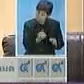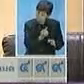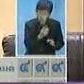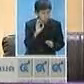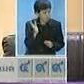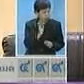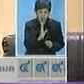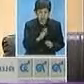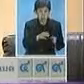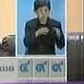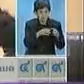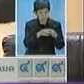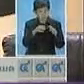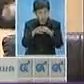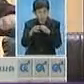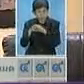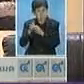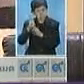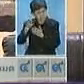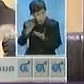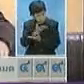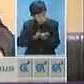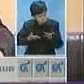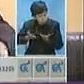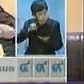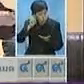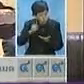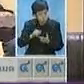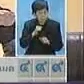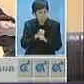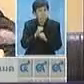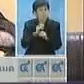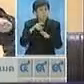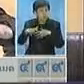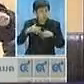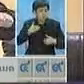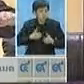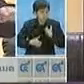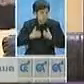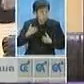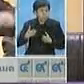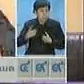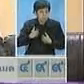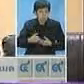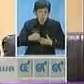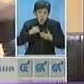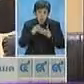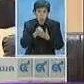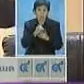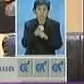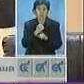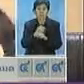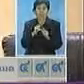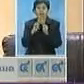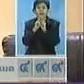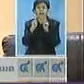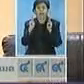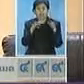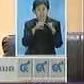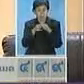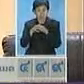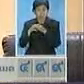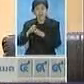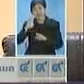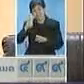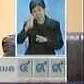ครับเมื่อมีข้อเสนอและเห็นว่าพี่น้องประชาชนเดือดร้อนควรฟื้นฟูเยียวยาอย่างไรคณะกรรมการ4ชุด